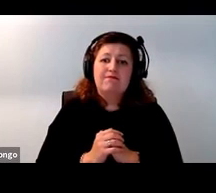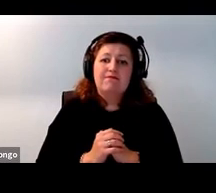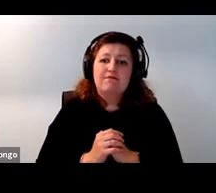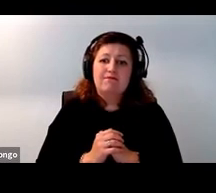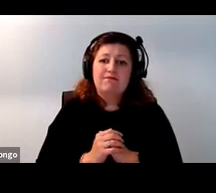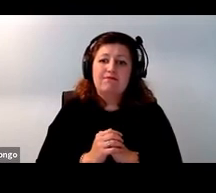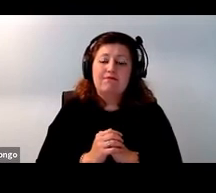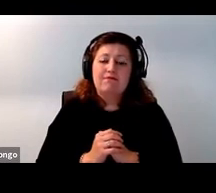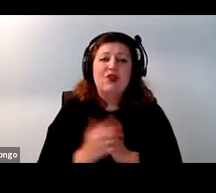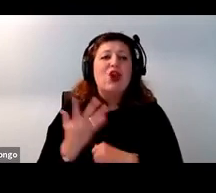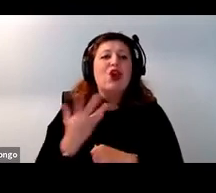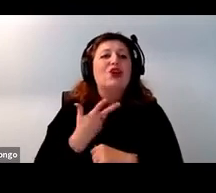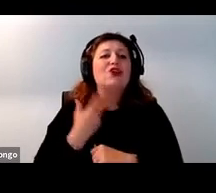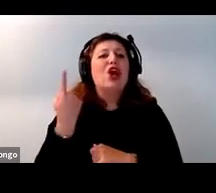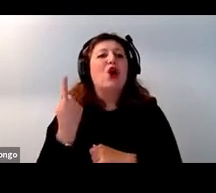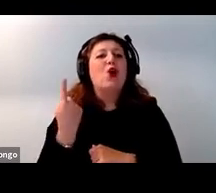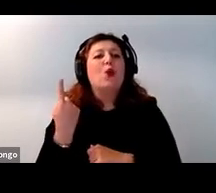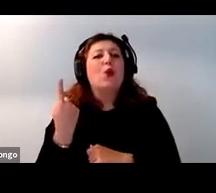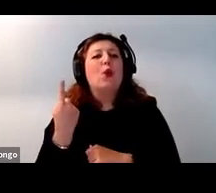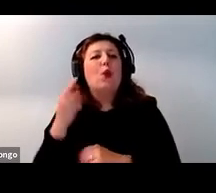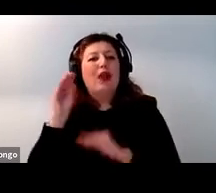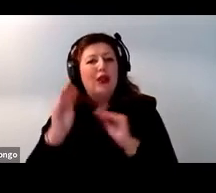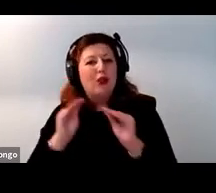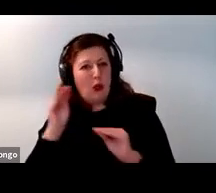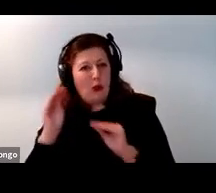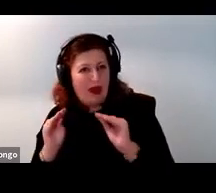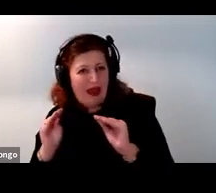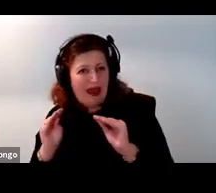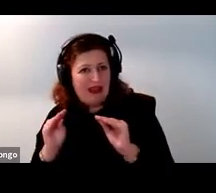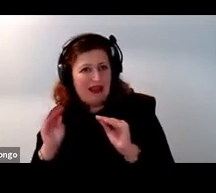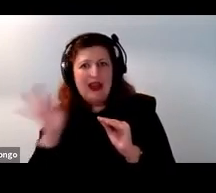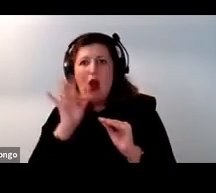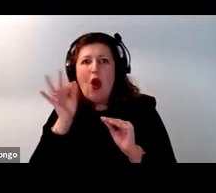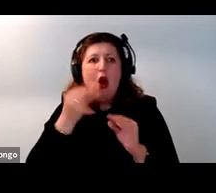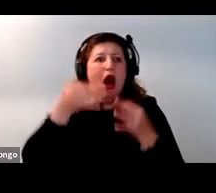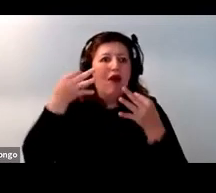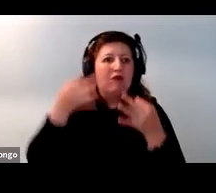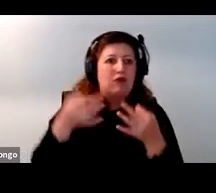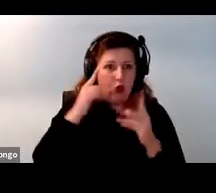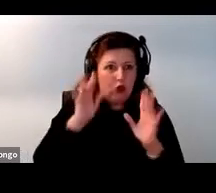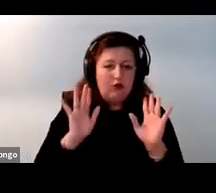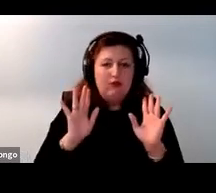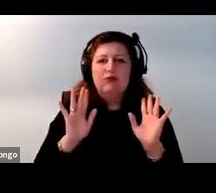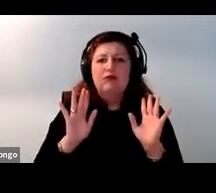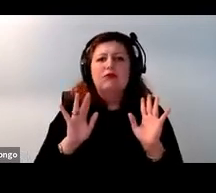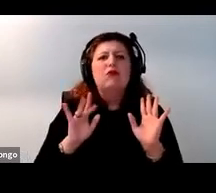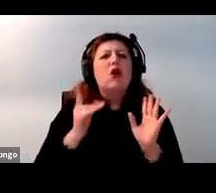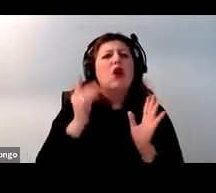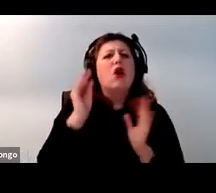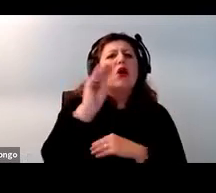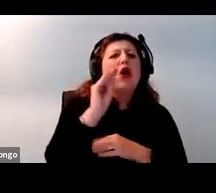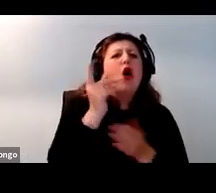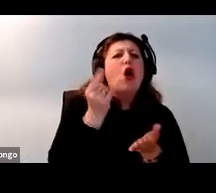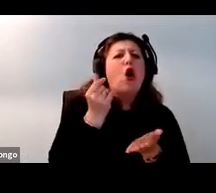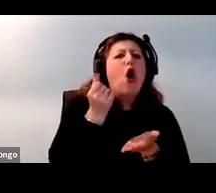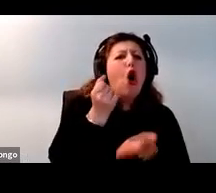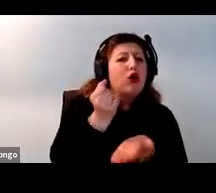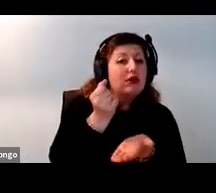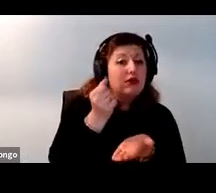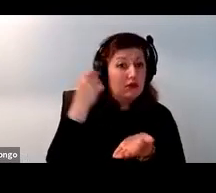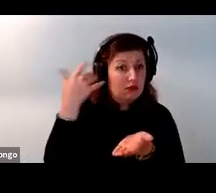non so se è una domanda o è un'affermazione, se i costi per quello che è stato realizzato sono